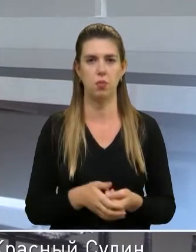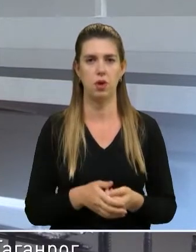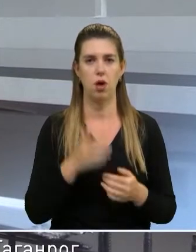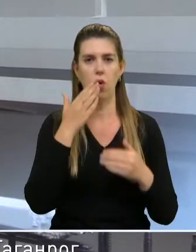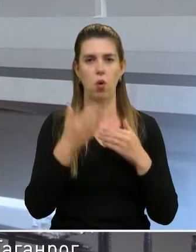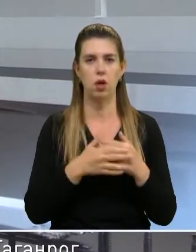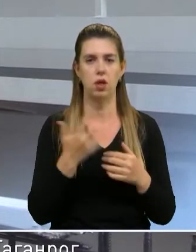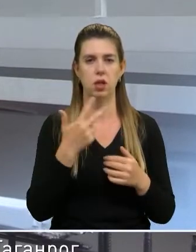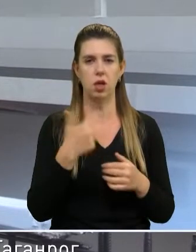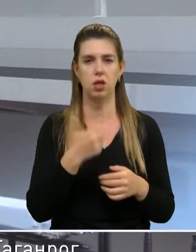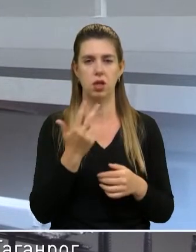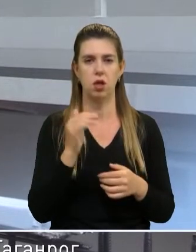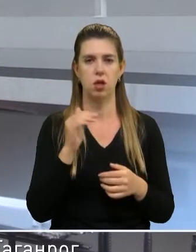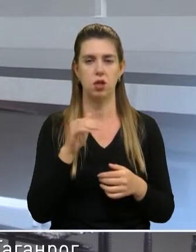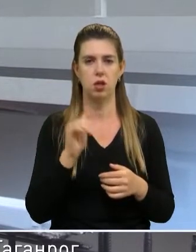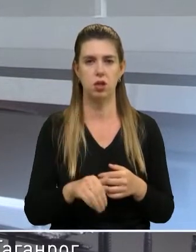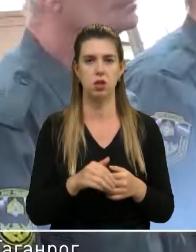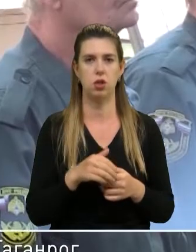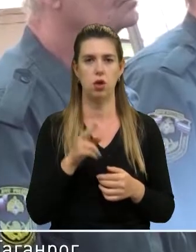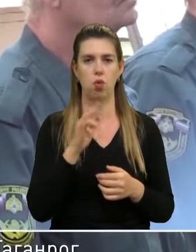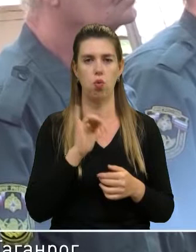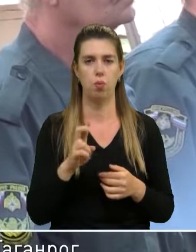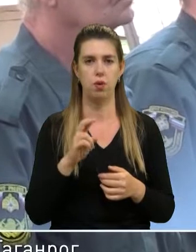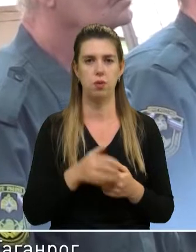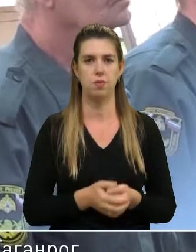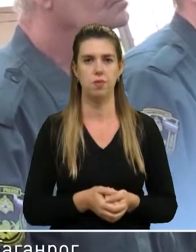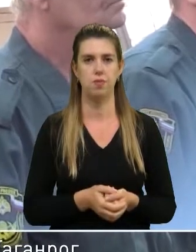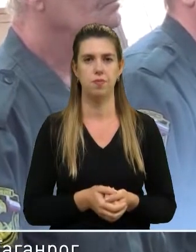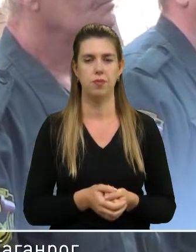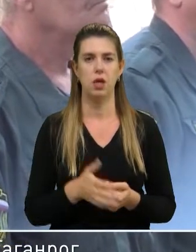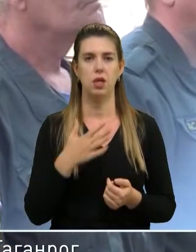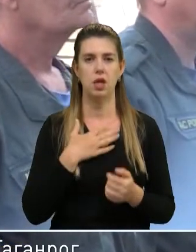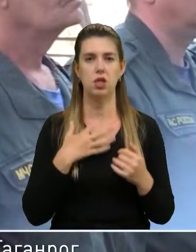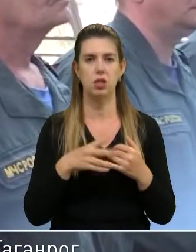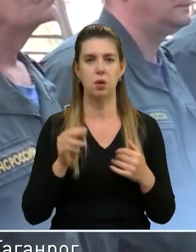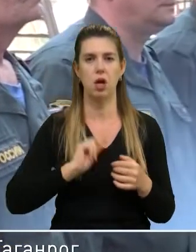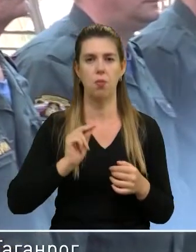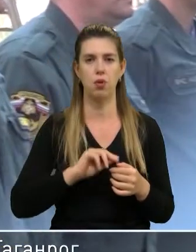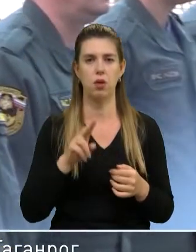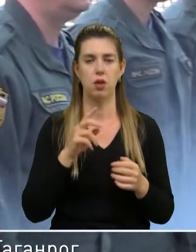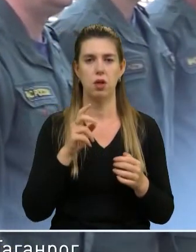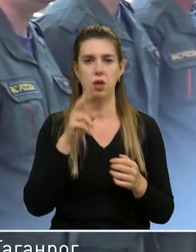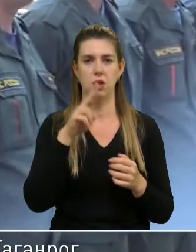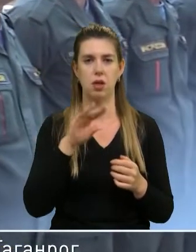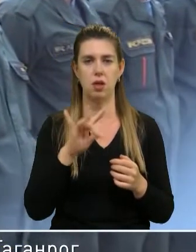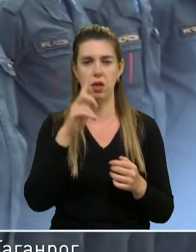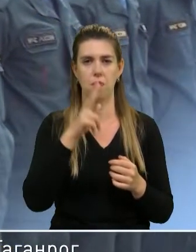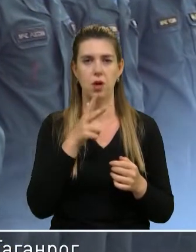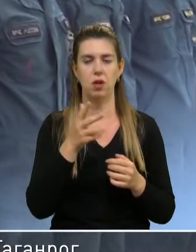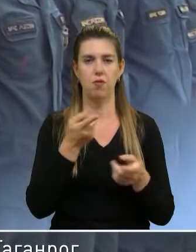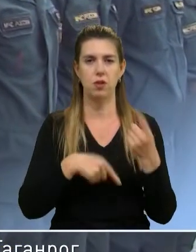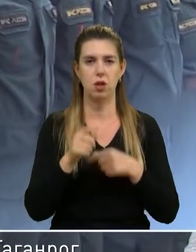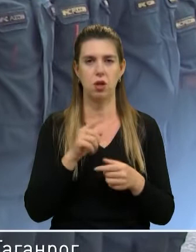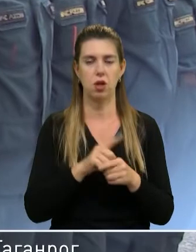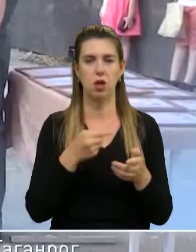порядка 33 тысяч кубов. Наши земляки работали в ДНР 3 месяца. По возвращении их